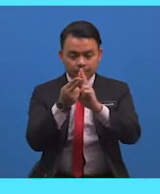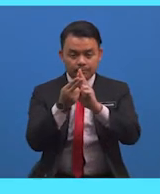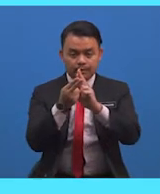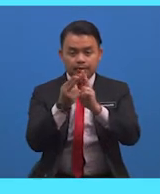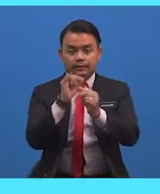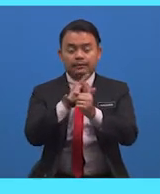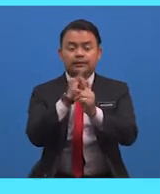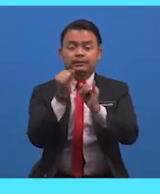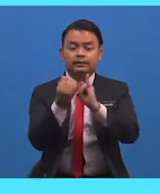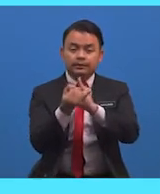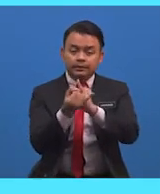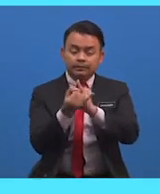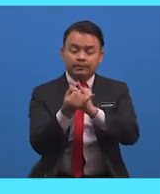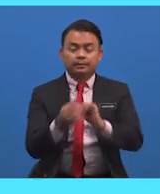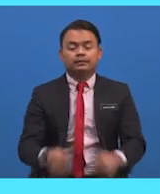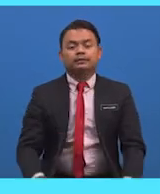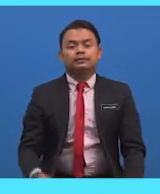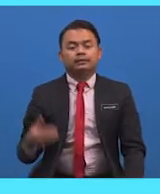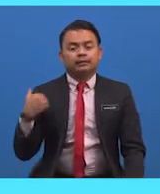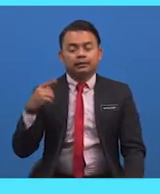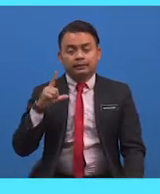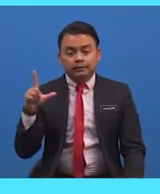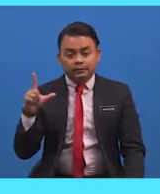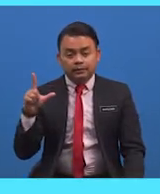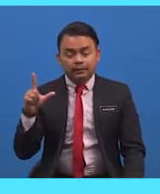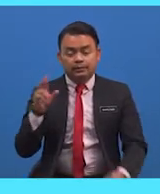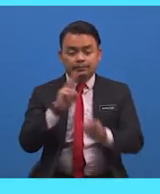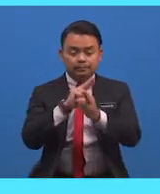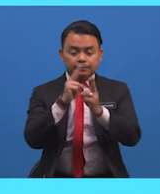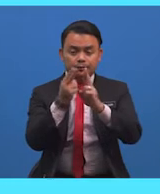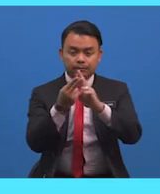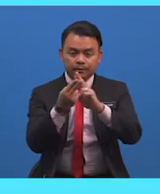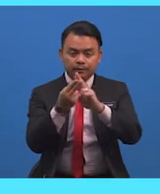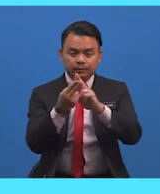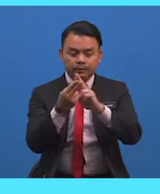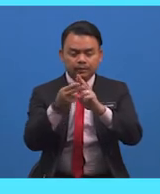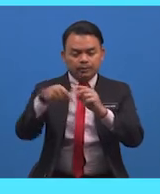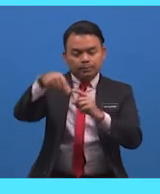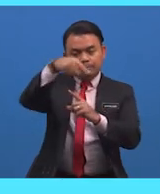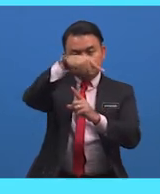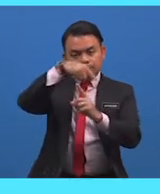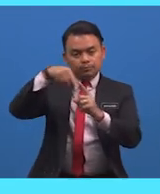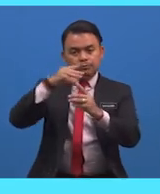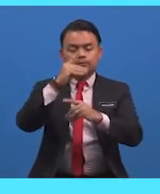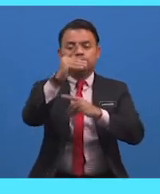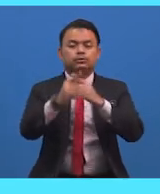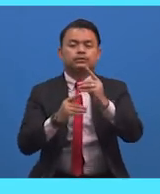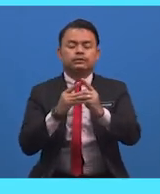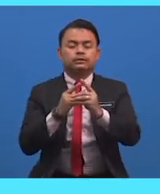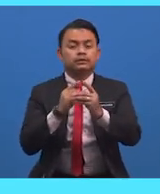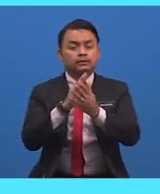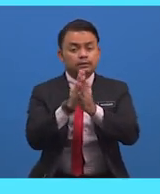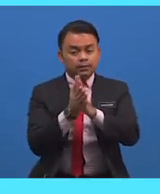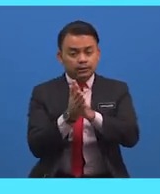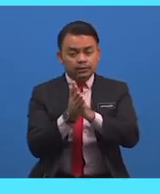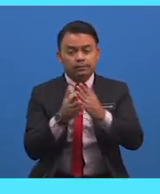merujuk kepada suatu keadaan berlakunya perubahan kepada pola iklim dunia sama ada menjadi semakin